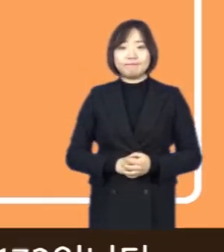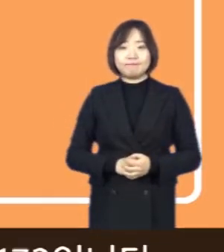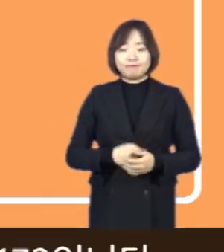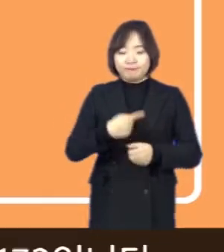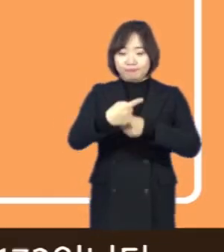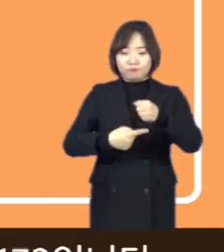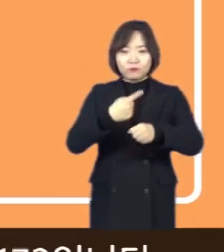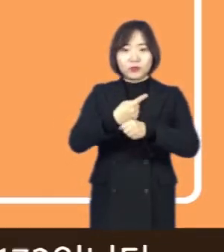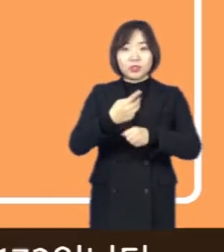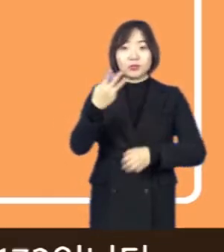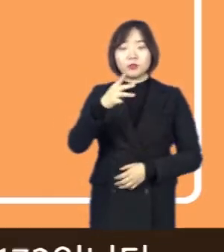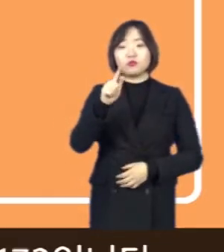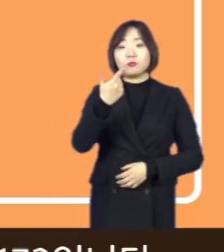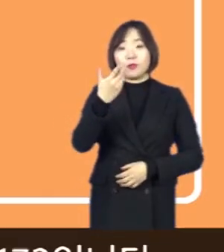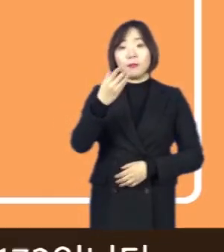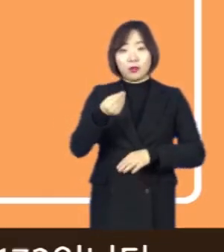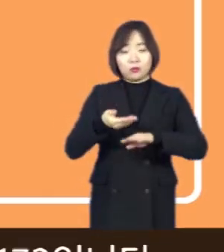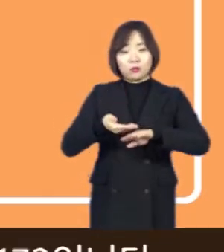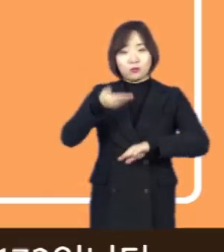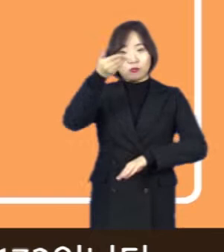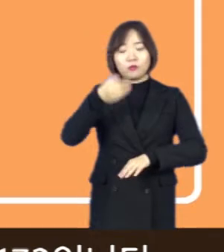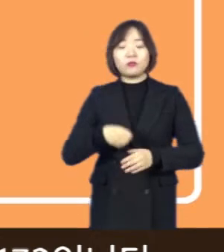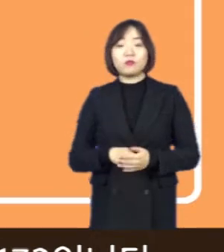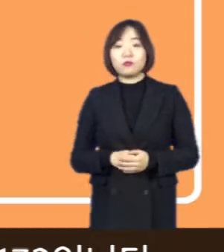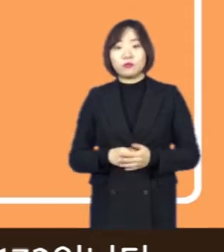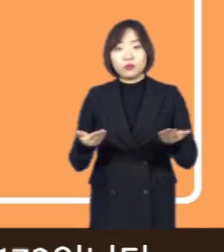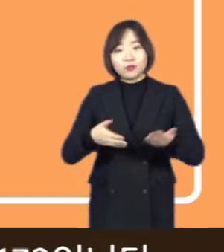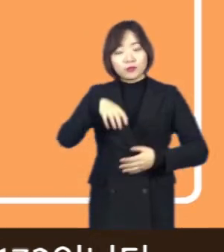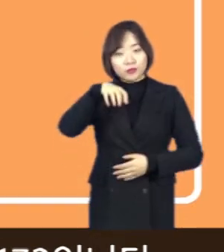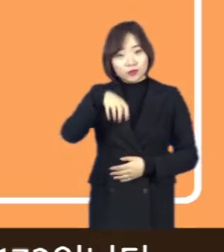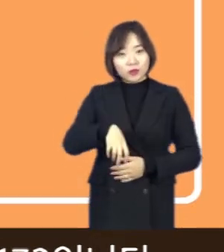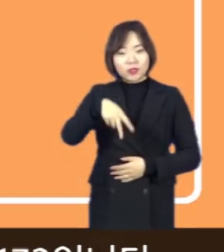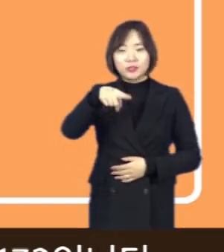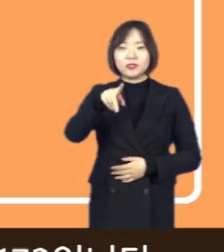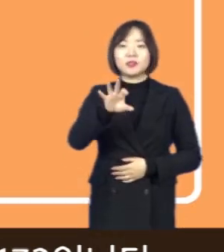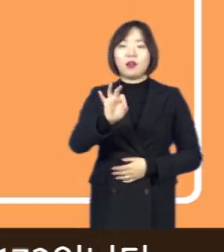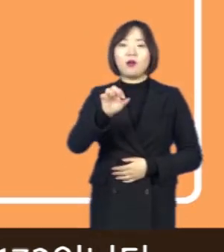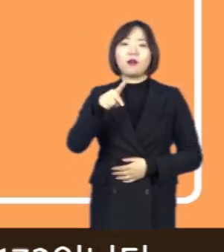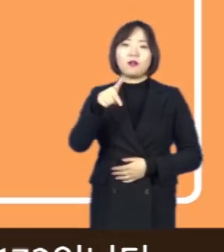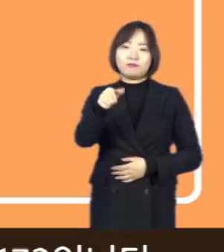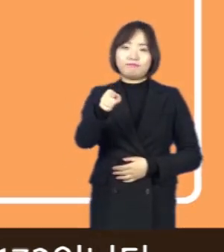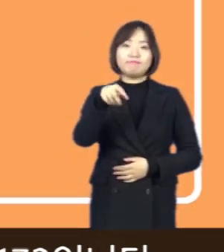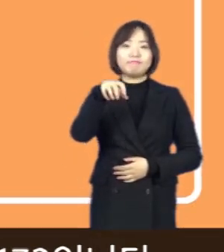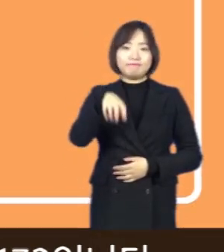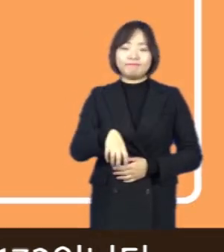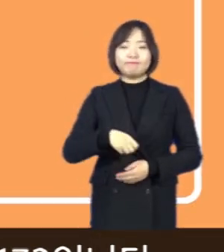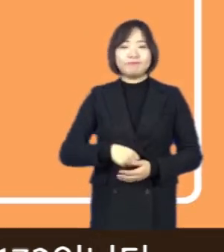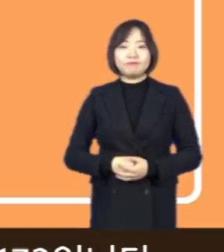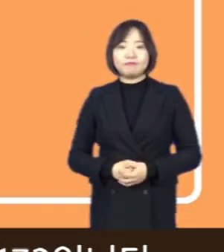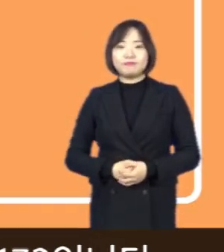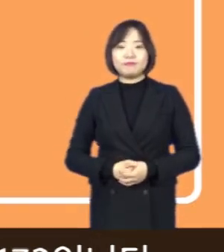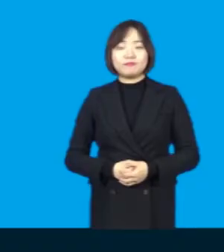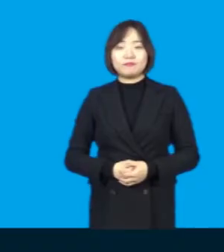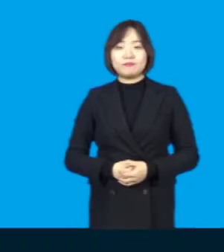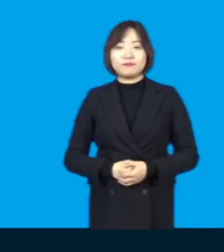연봉 3,600만원 이상이며 근무지는 천안시 서북구 선거읍 모전 1길